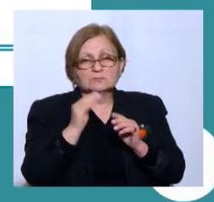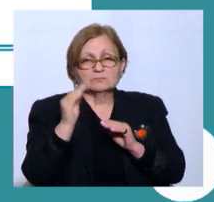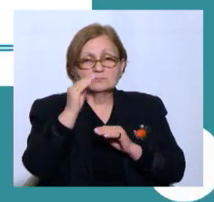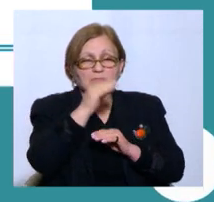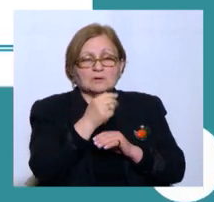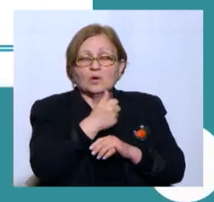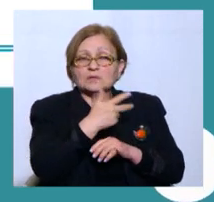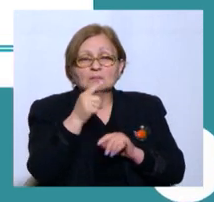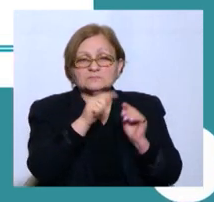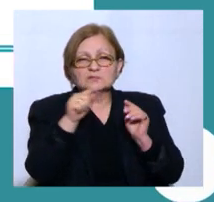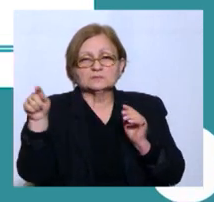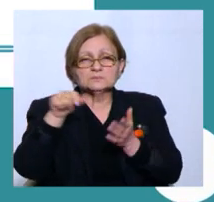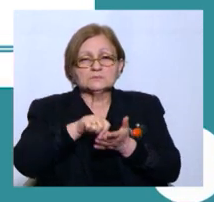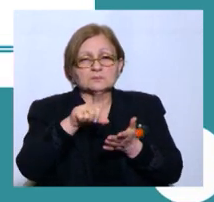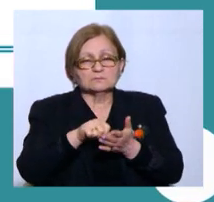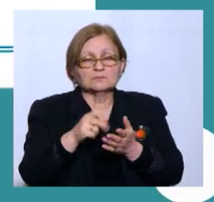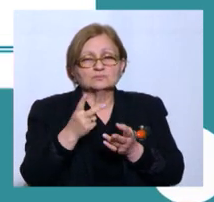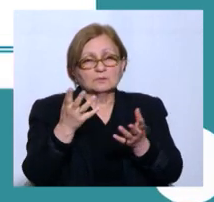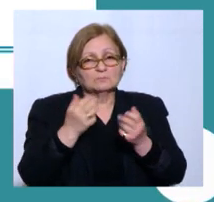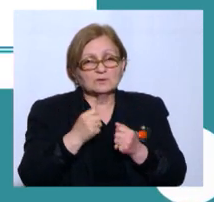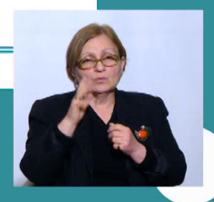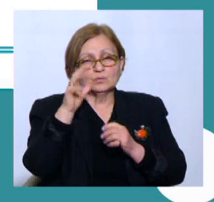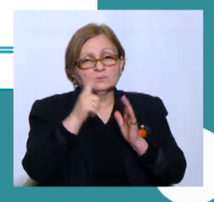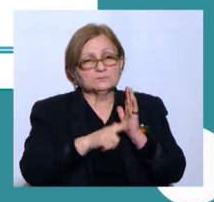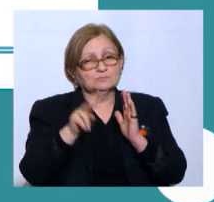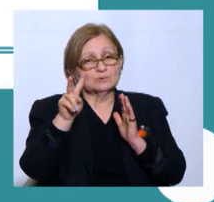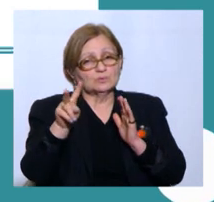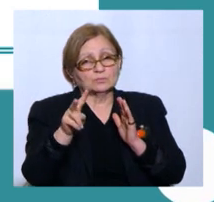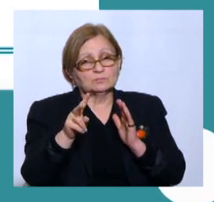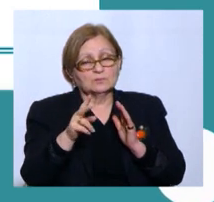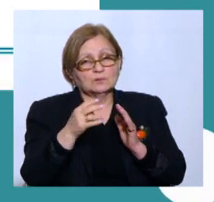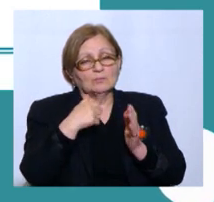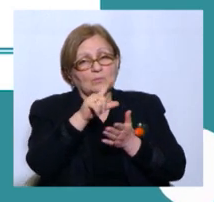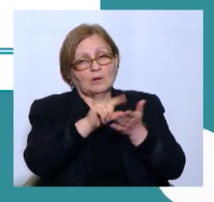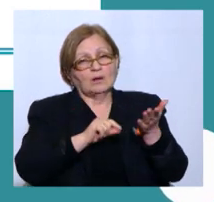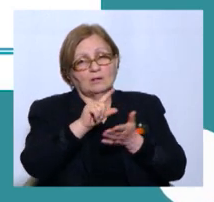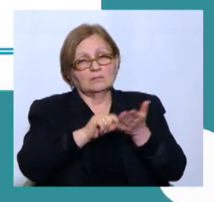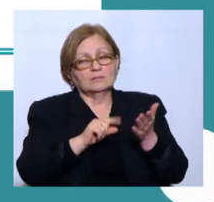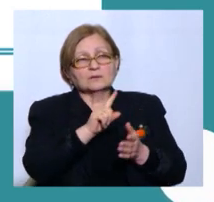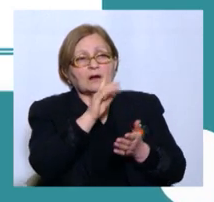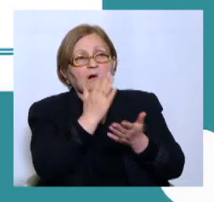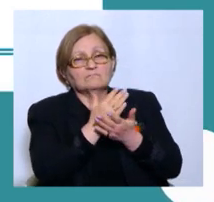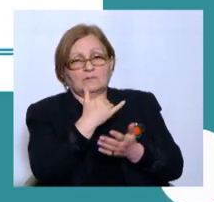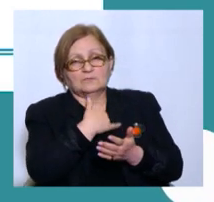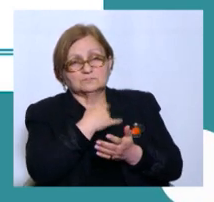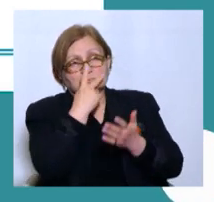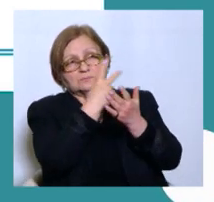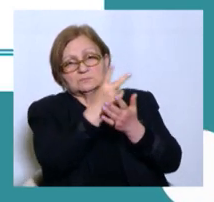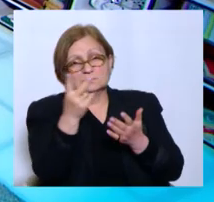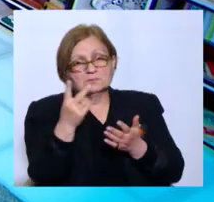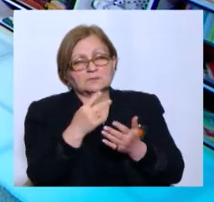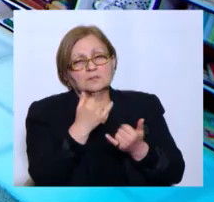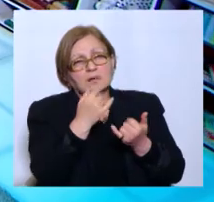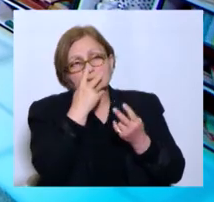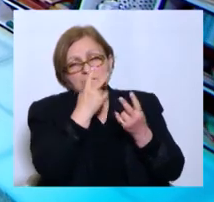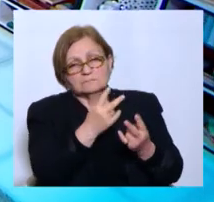უნდა შევკრიბოთ, რომ მივიღოთ 572. ესე იგი, მოდი ამოვწეროთ მოცემულ, რა გვაქვს მოცემული და გავიაზროთ ამოცანის პირობა